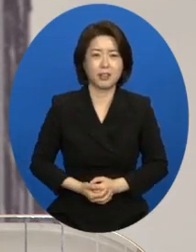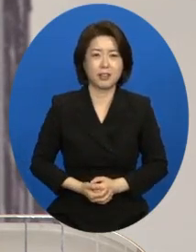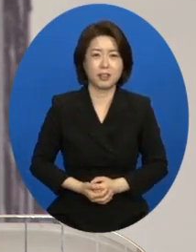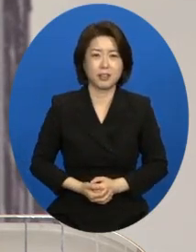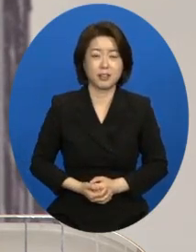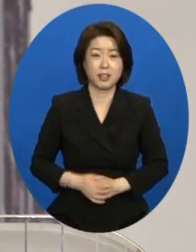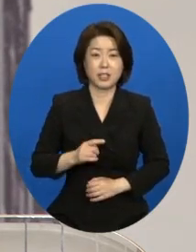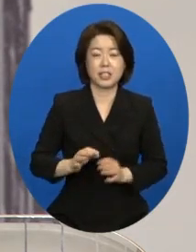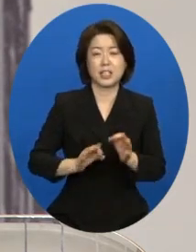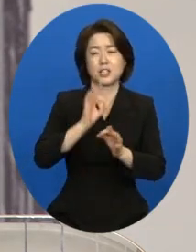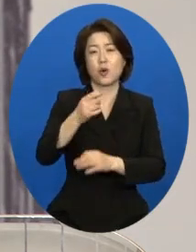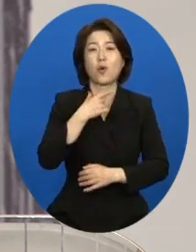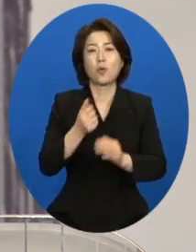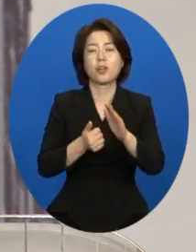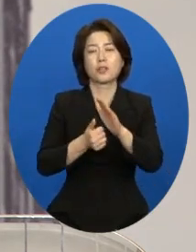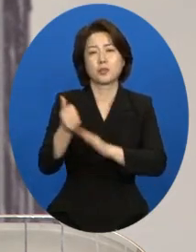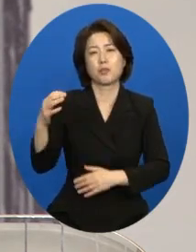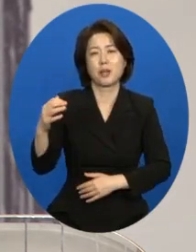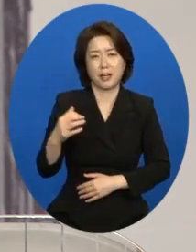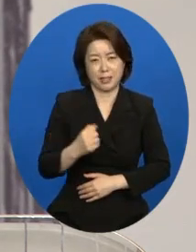이 영원한 소망을 붙잡고